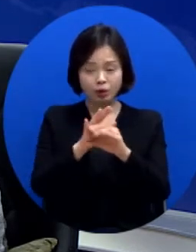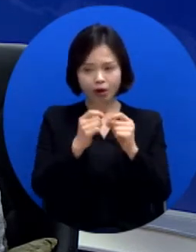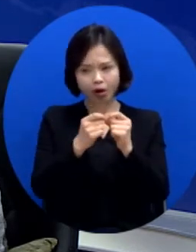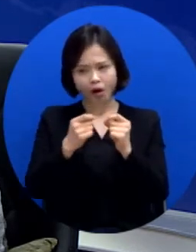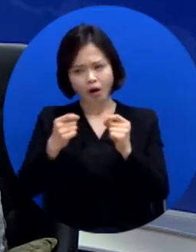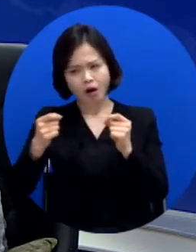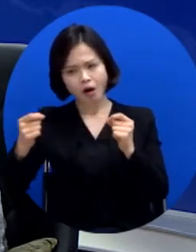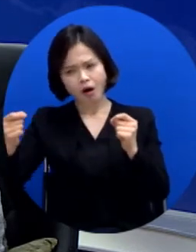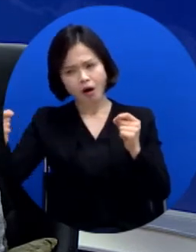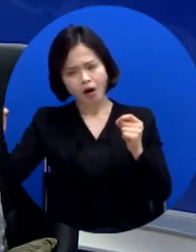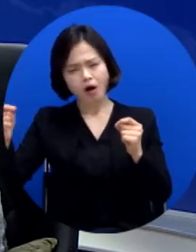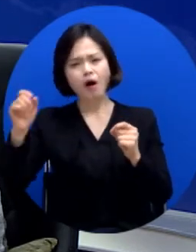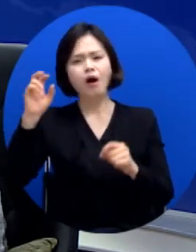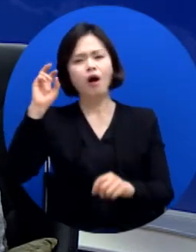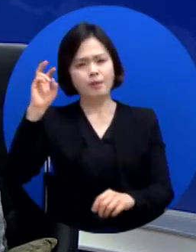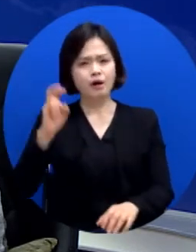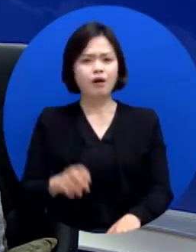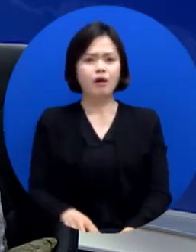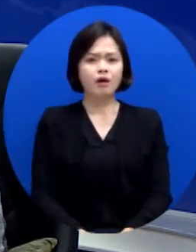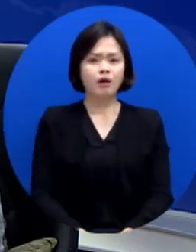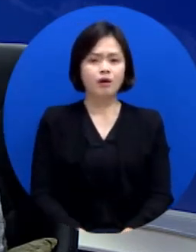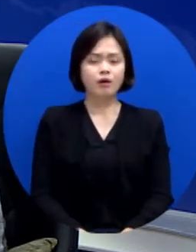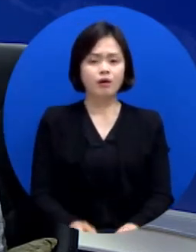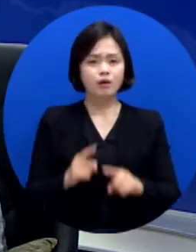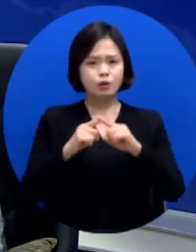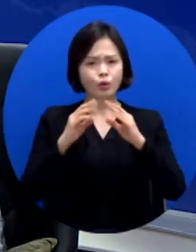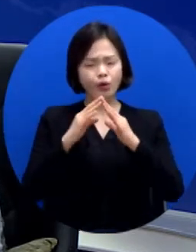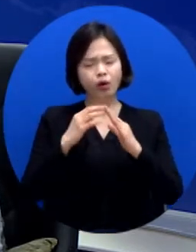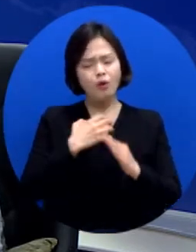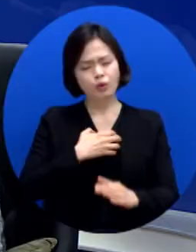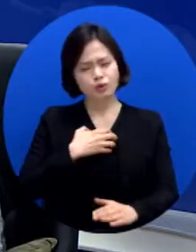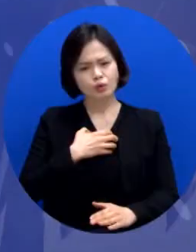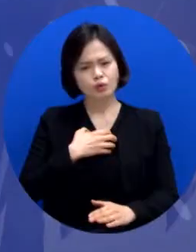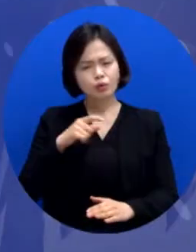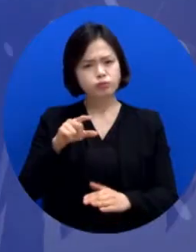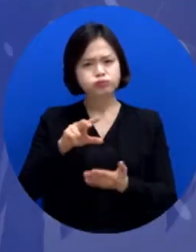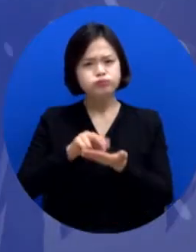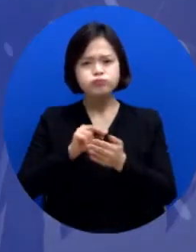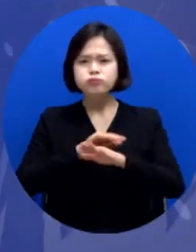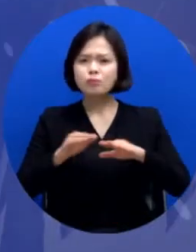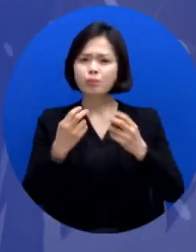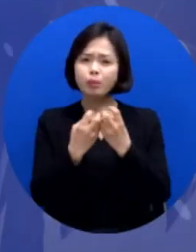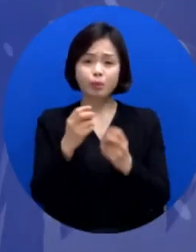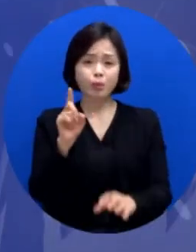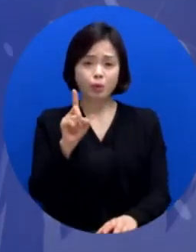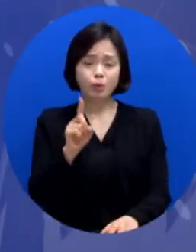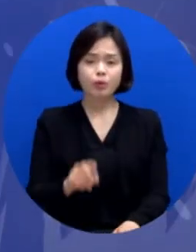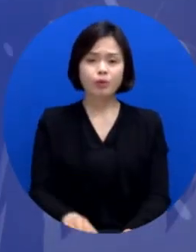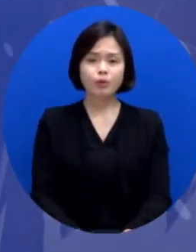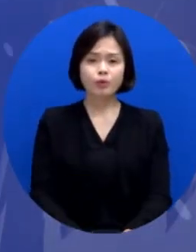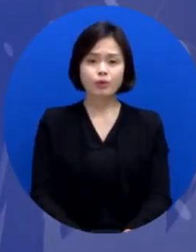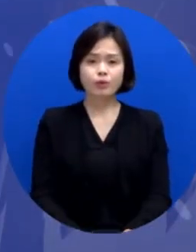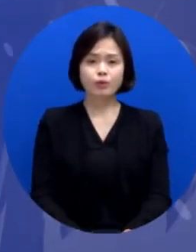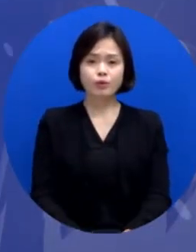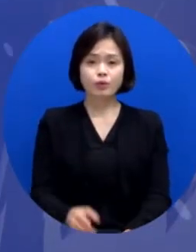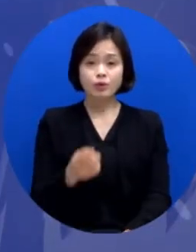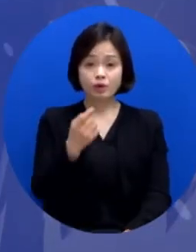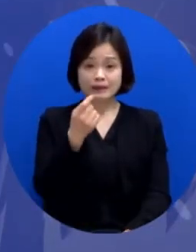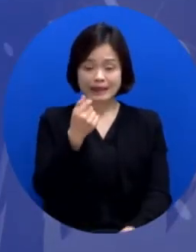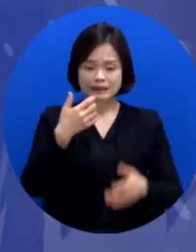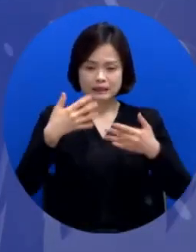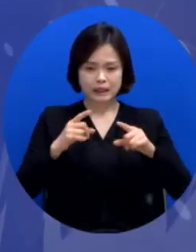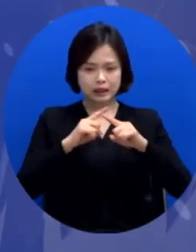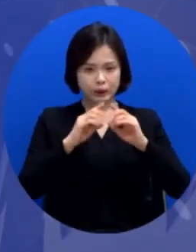많습니다 아 혹시 이겨낼 수 있는 방법 같은건 없을까요 일단 작은 교회가 사라진다는 것은